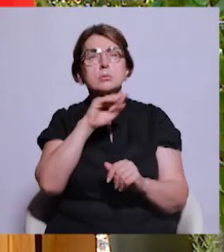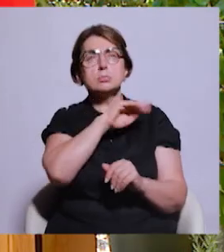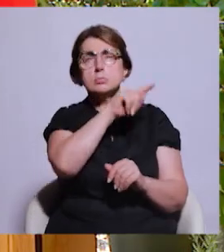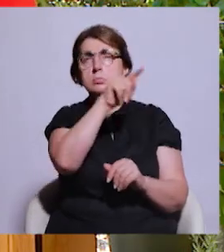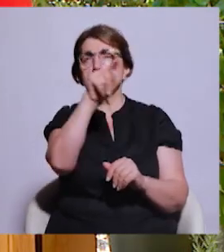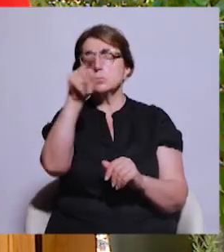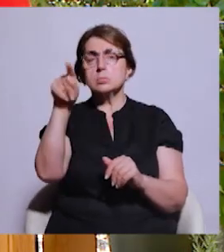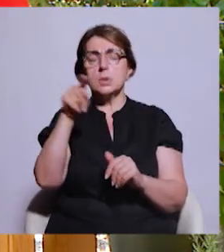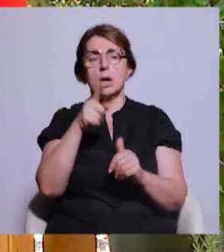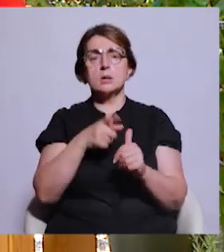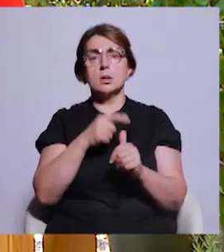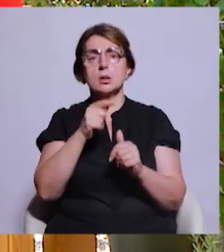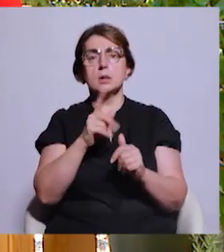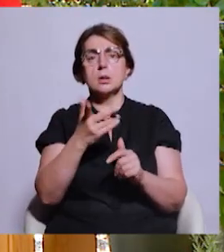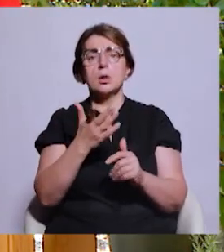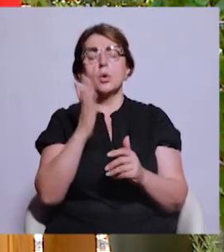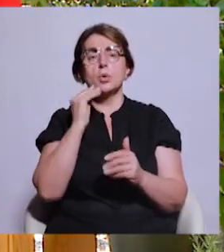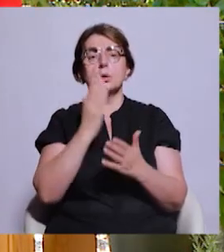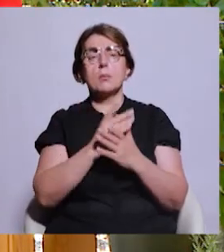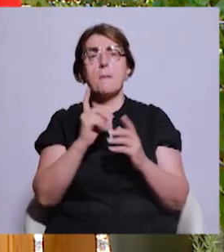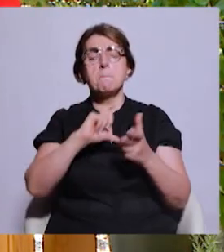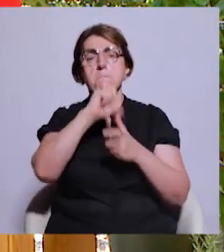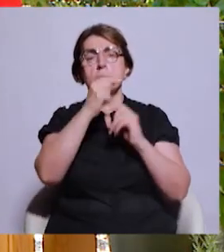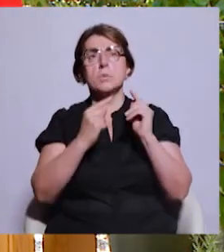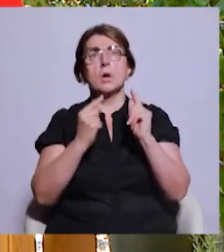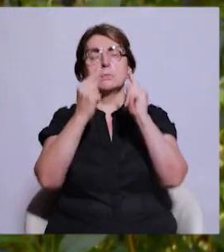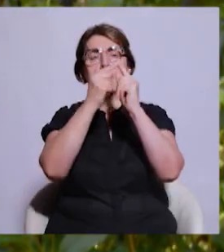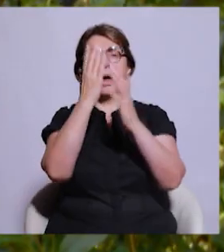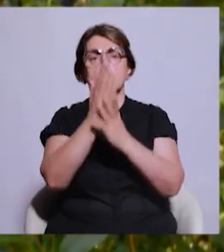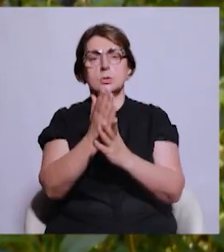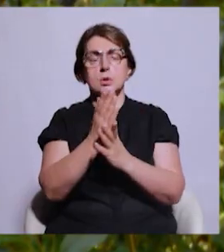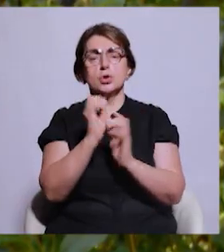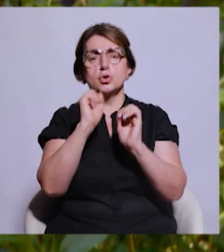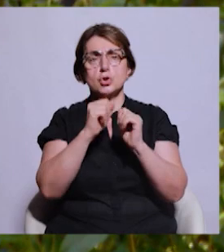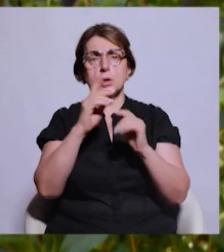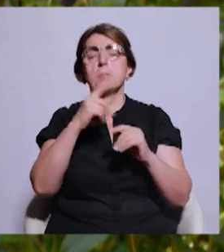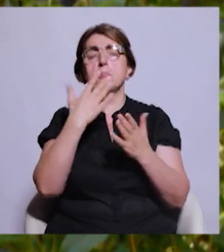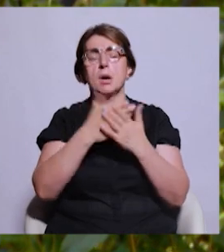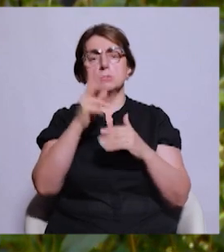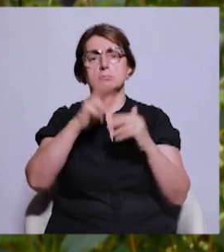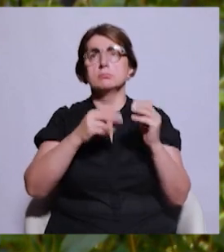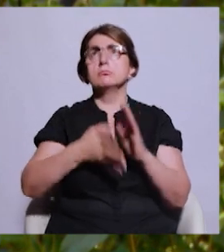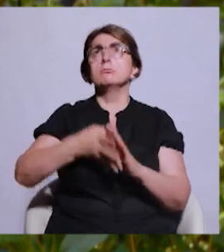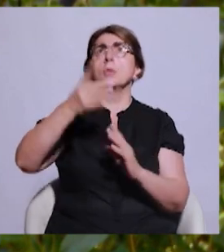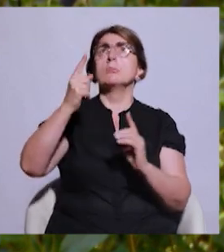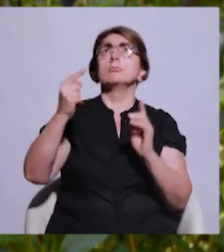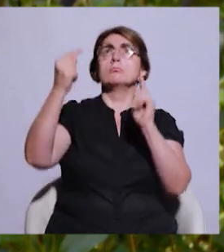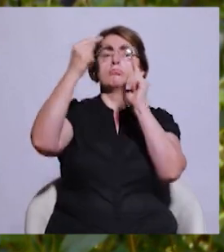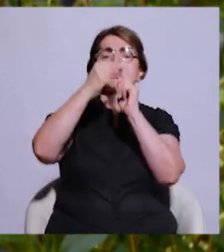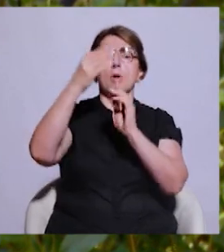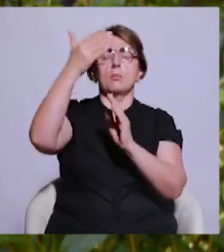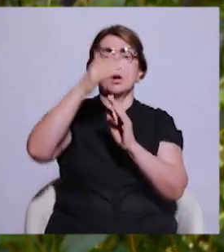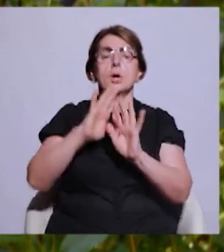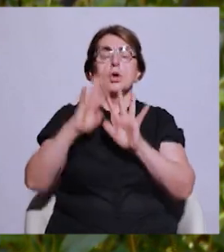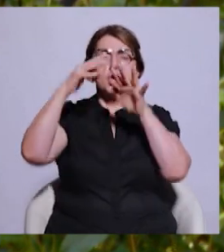განსხვავდება ჰორიზონტი, ანუ სივრცე, როდესაც ხარ მაღალმთიან რეგიონში, ან შენობის მაღალ სართულზე, ან